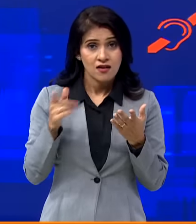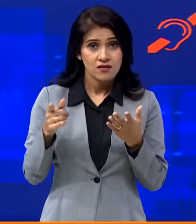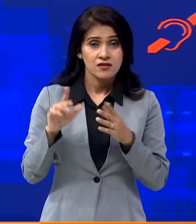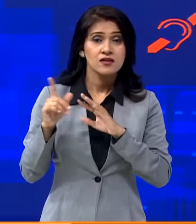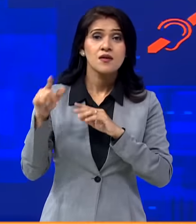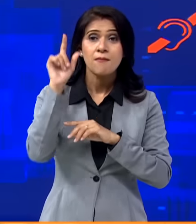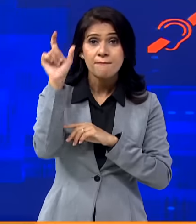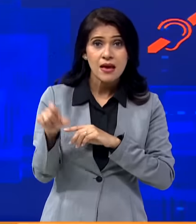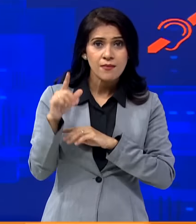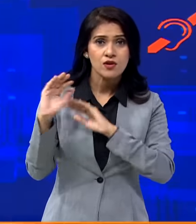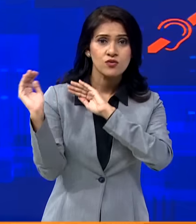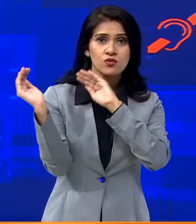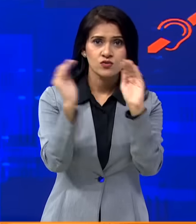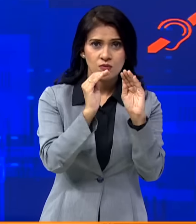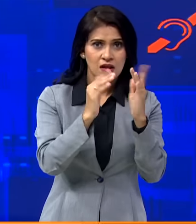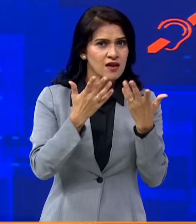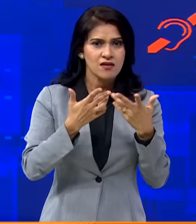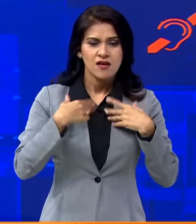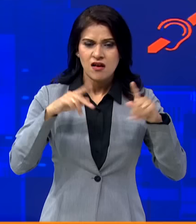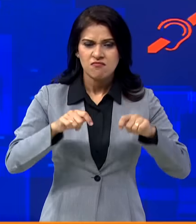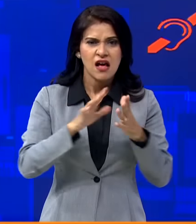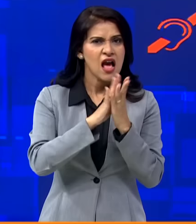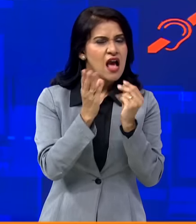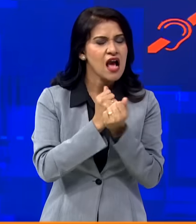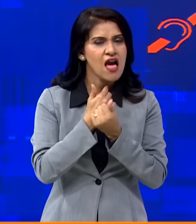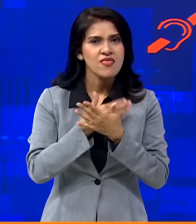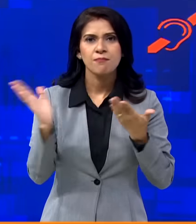मुलजिम बचेगा ना मुंसिफ बचेगा ना अदालत बचेगी